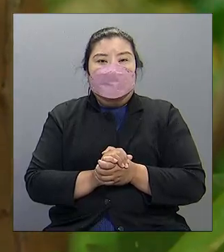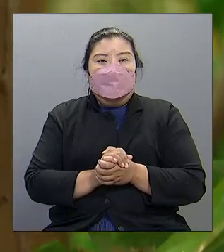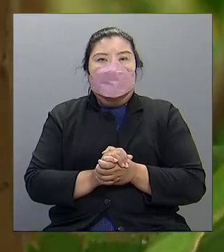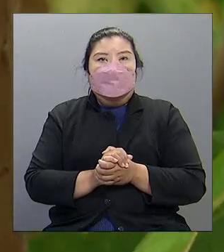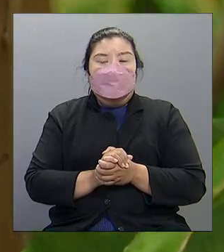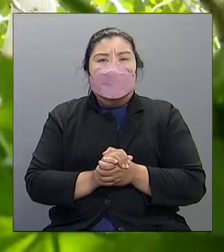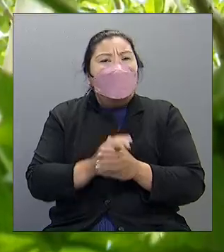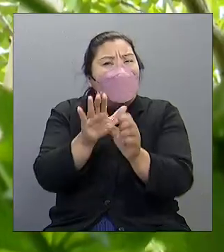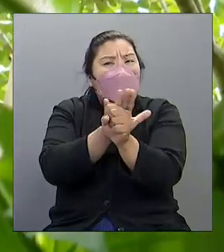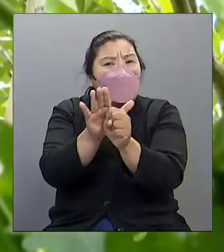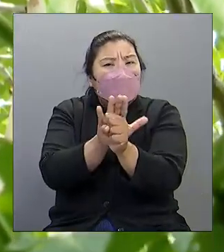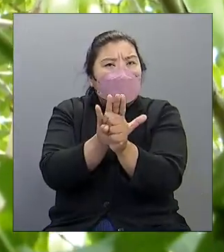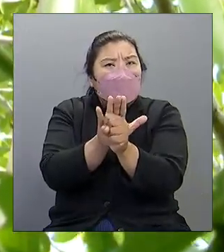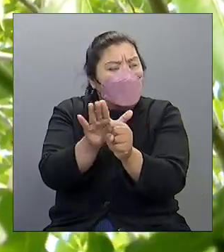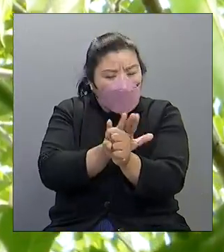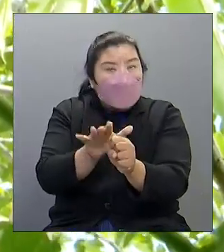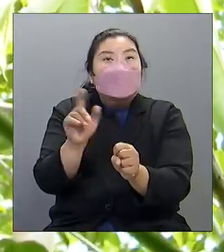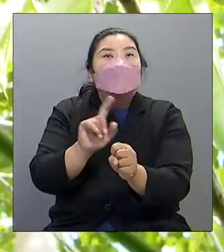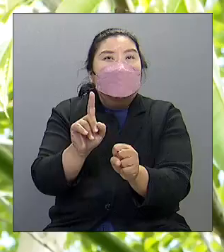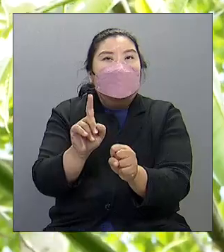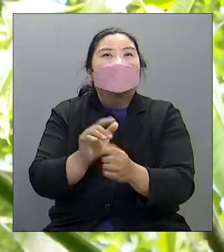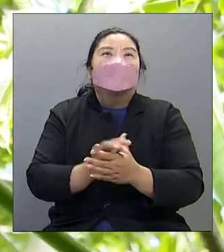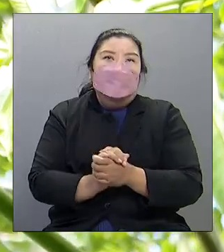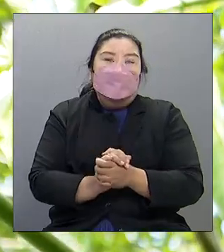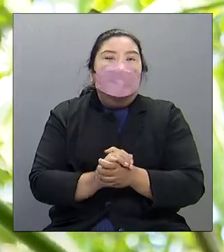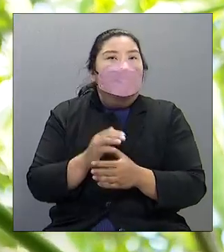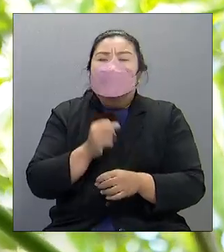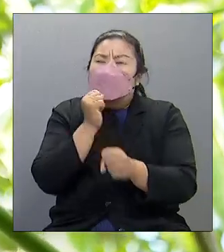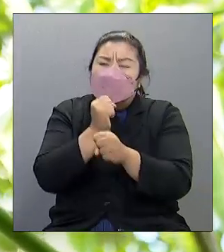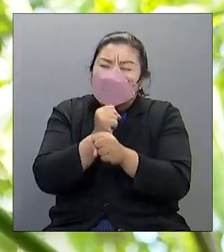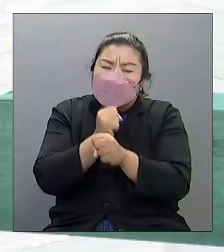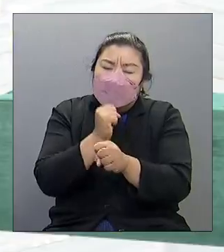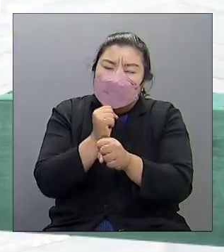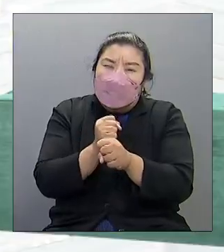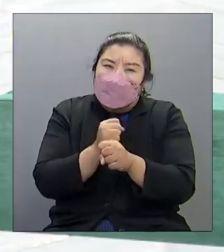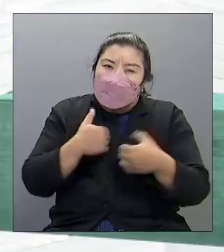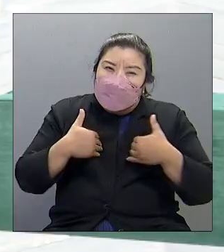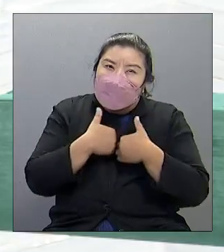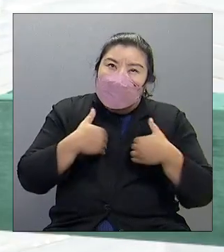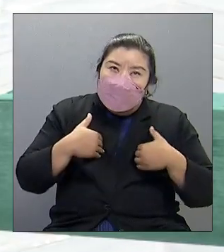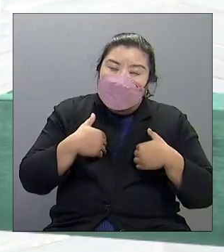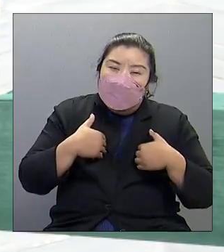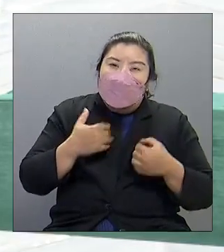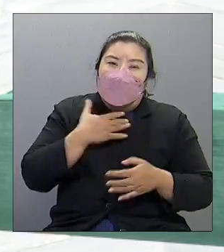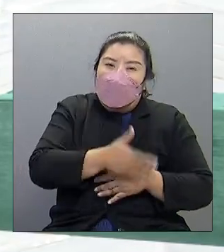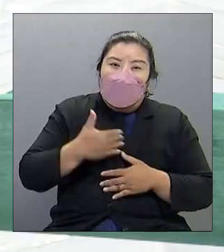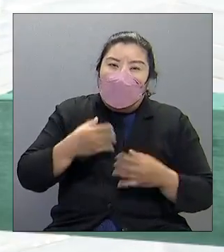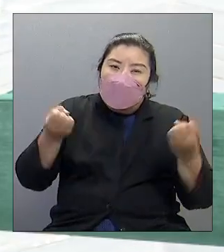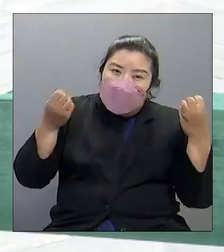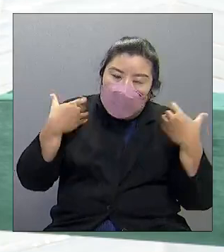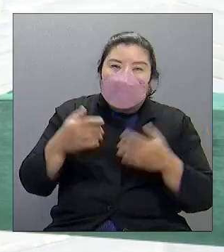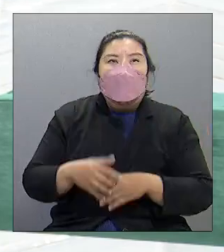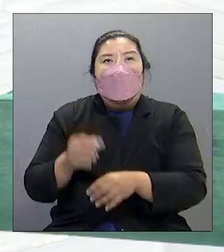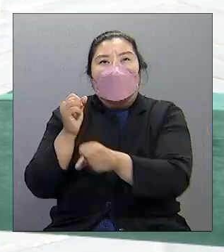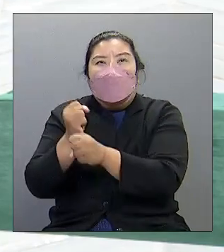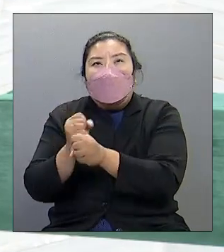พออดีก็คือการที่เราไม่ทำงานหนักมากนเกิไปจนเบีเกลินตัวเองแล้็กับลูกน้องก